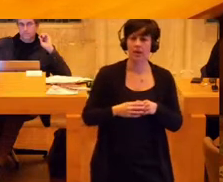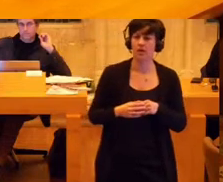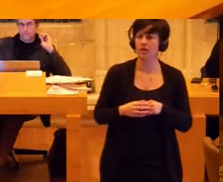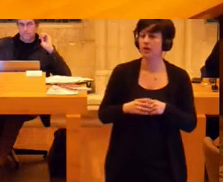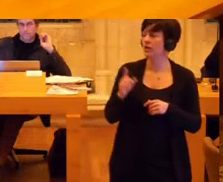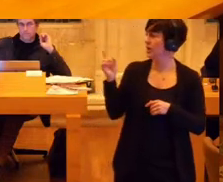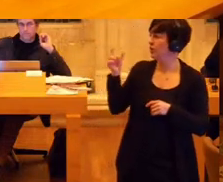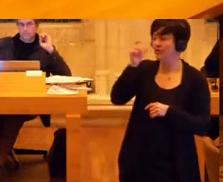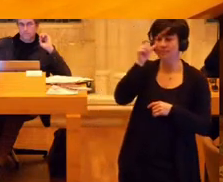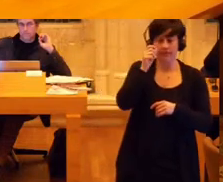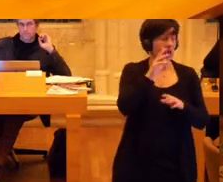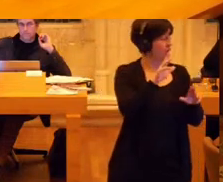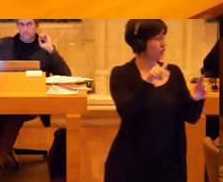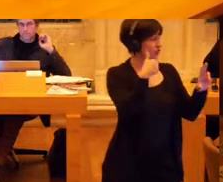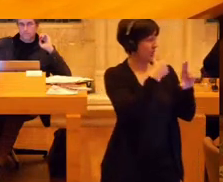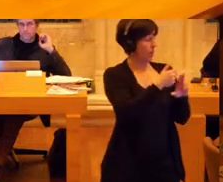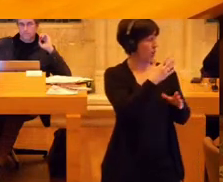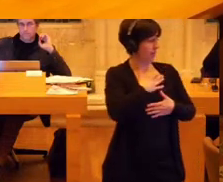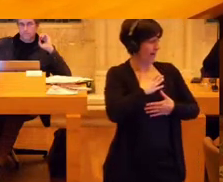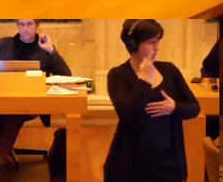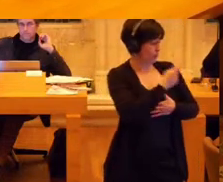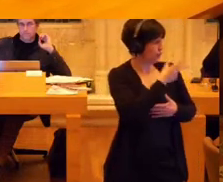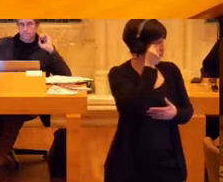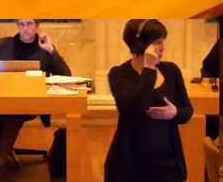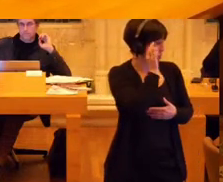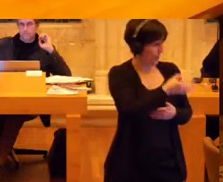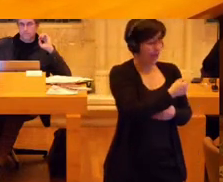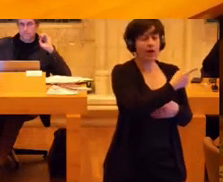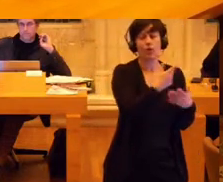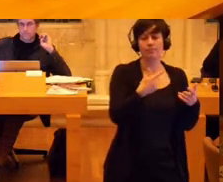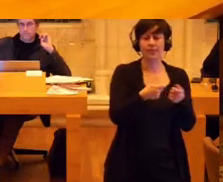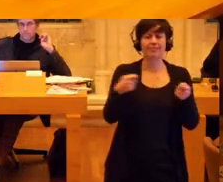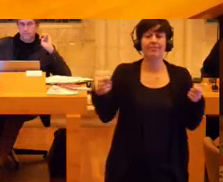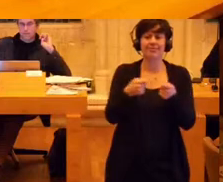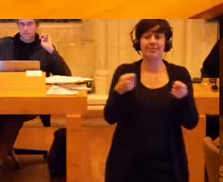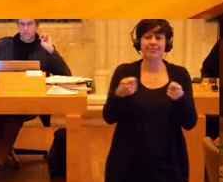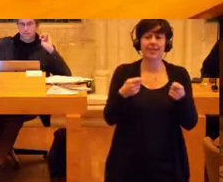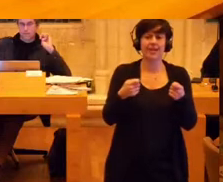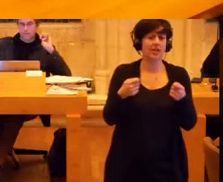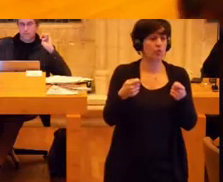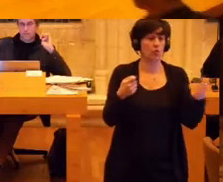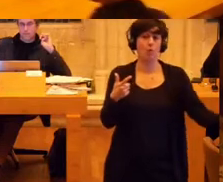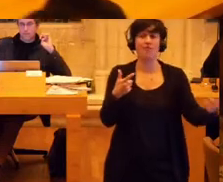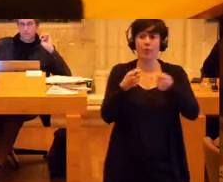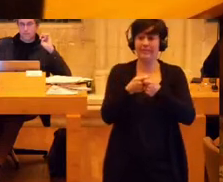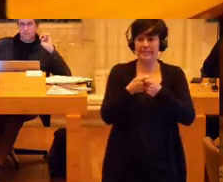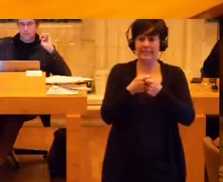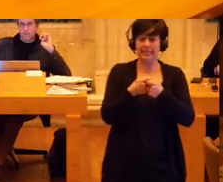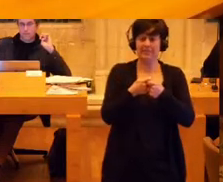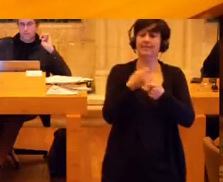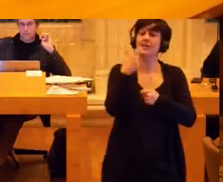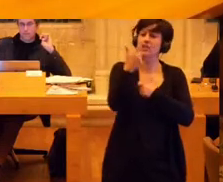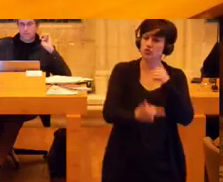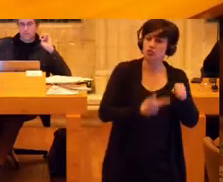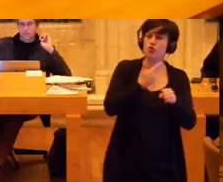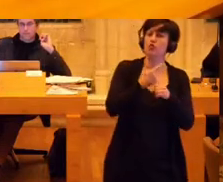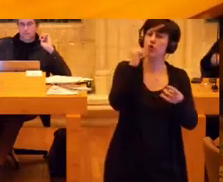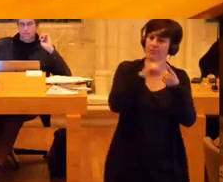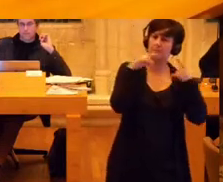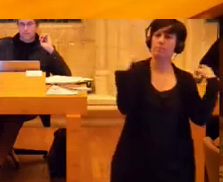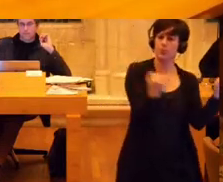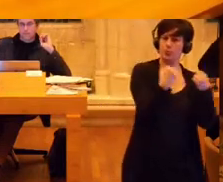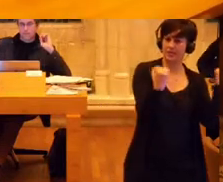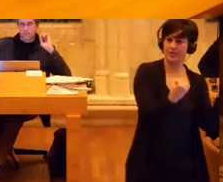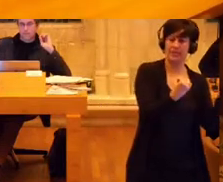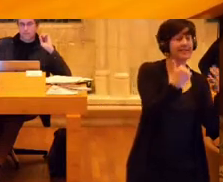Une réponse rapide, j'entends cette crainte. Alors, le délai de mise en conformité est de 2 ans pour la publicité,